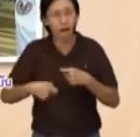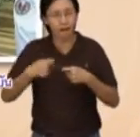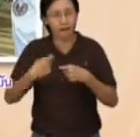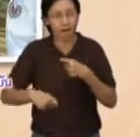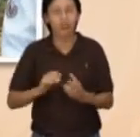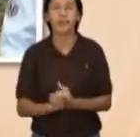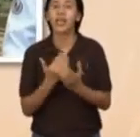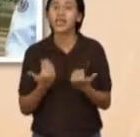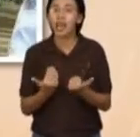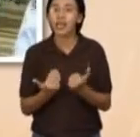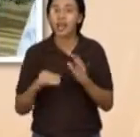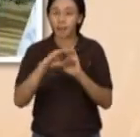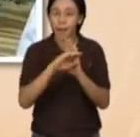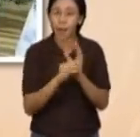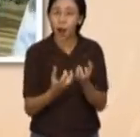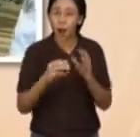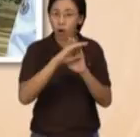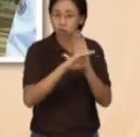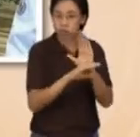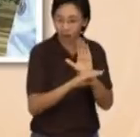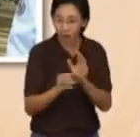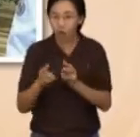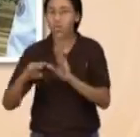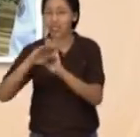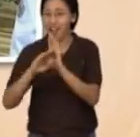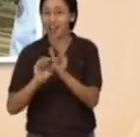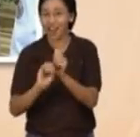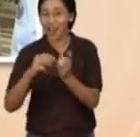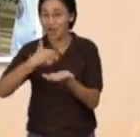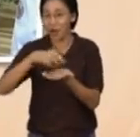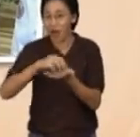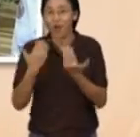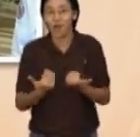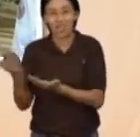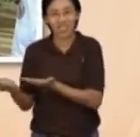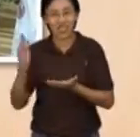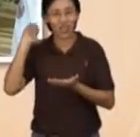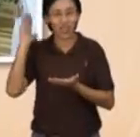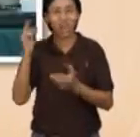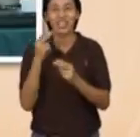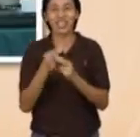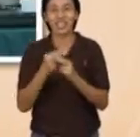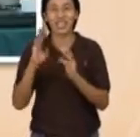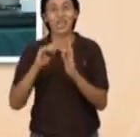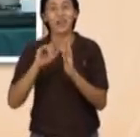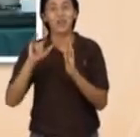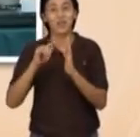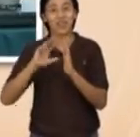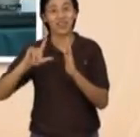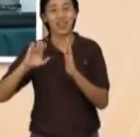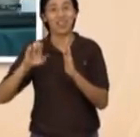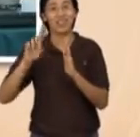ไปดูส่วนประกอบแล้วก็วิธีการทำนะคะเรามาพบกับวิทยากรประจำรายการของเราอาจารย์บุญเชิดสอนสุวรรณค่ะสวัสดีค่ะอาจารย ์ส